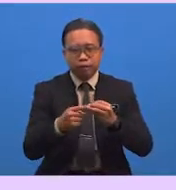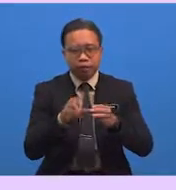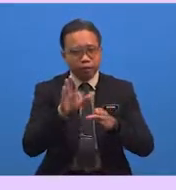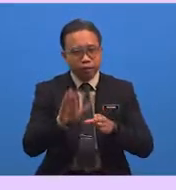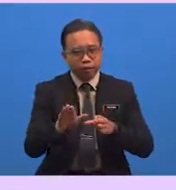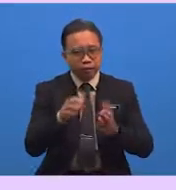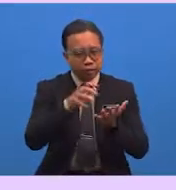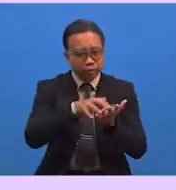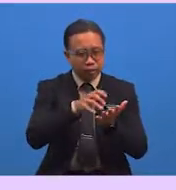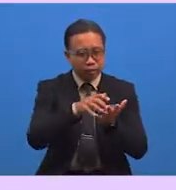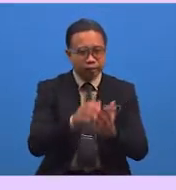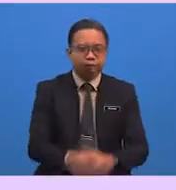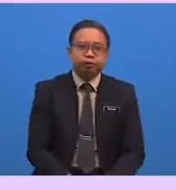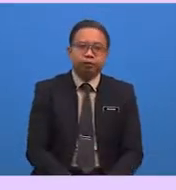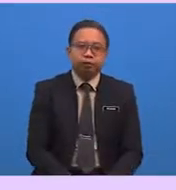menekan kalkulator?